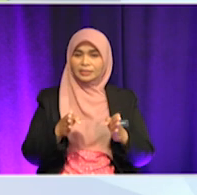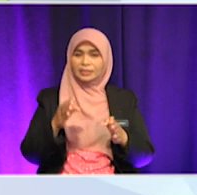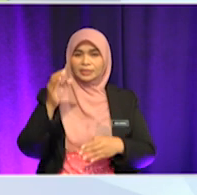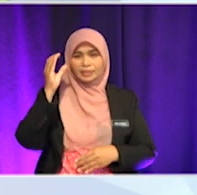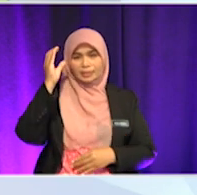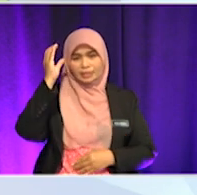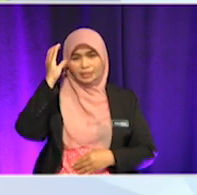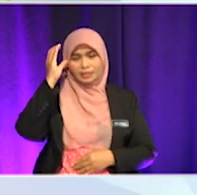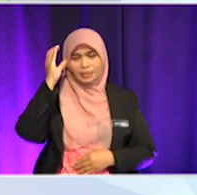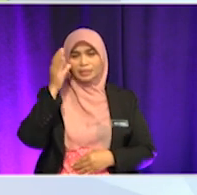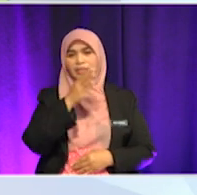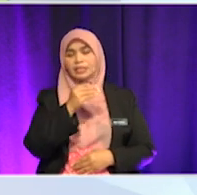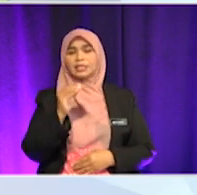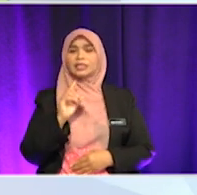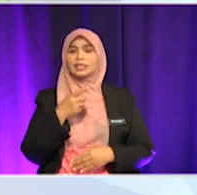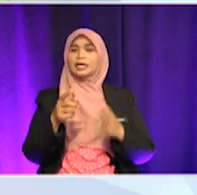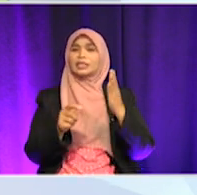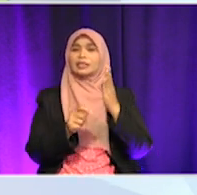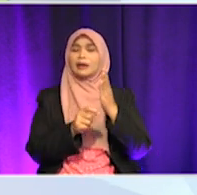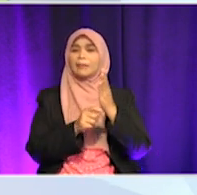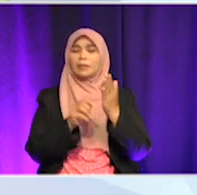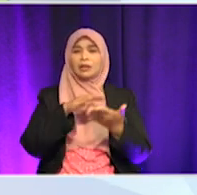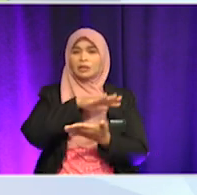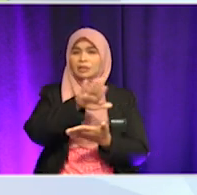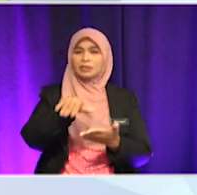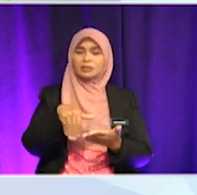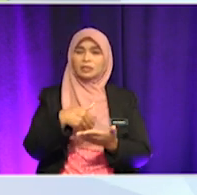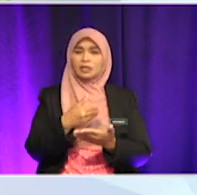kita tambahkan keseluruhan jenis tarian dekat situ.